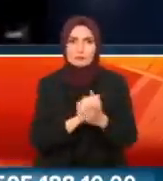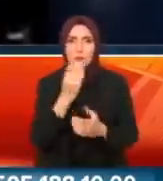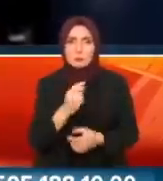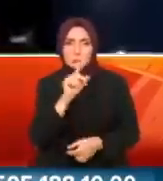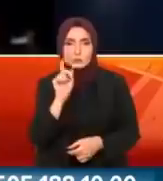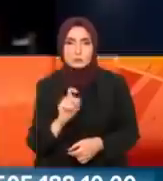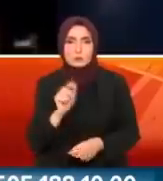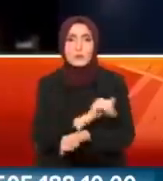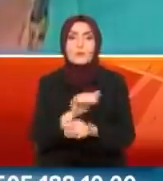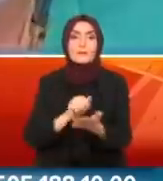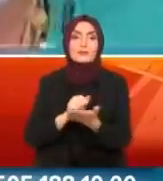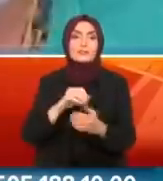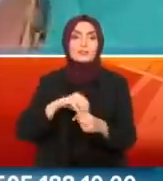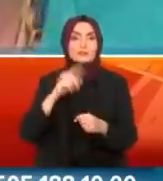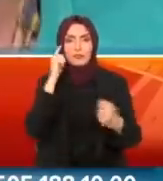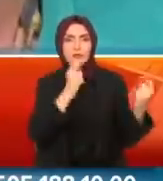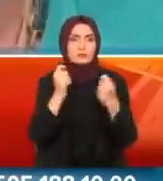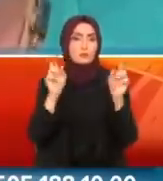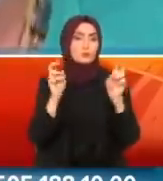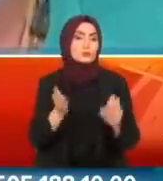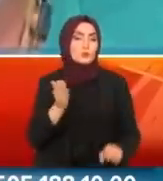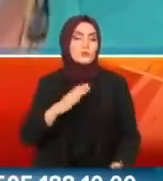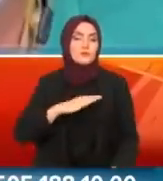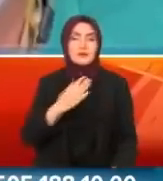çok tartışılanları arasına girdi.